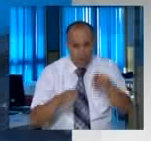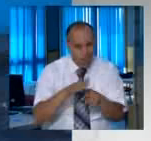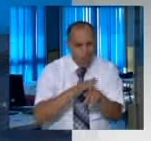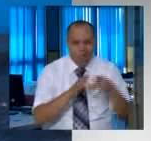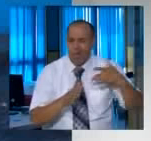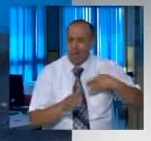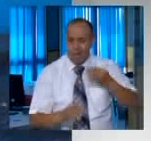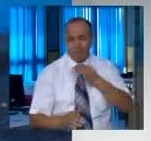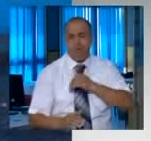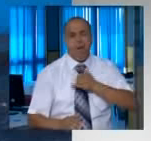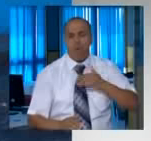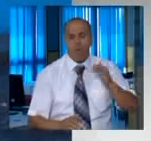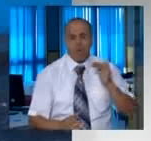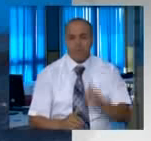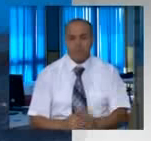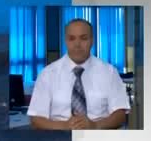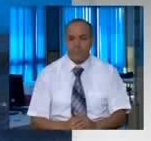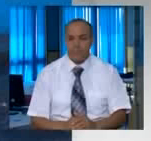سوى الربح.